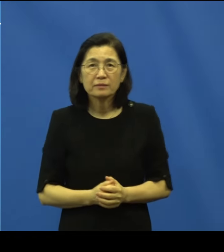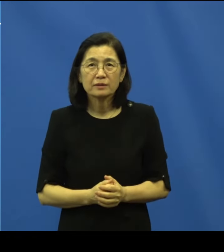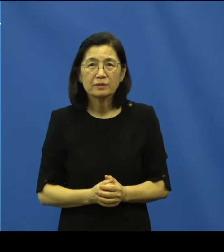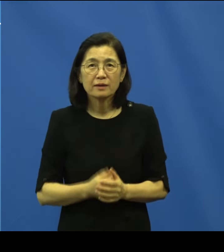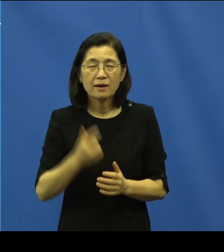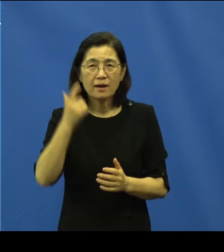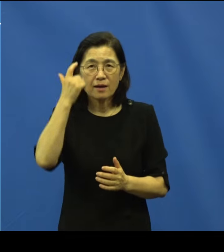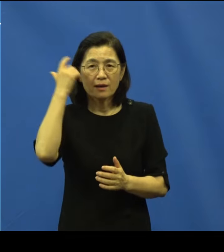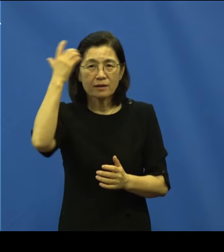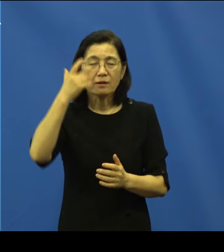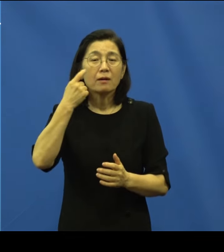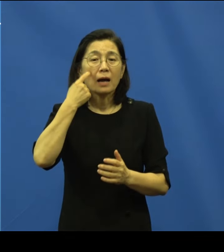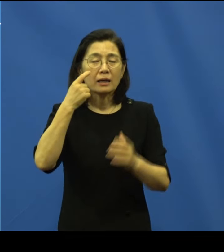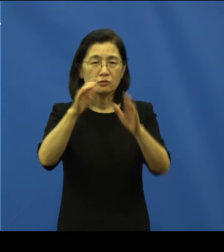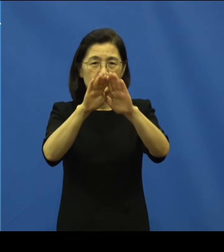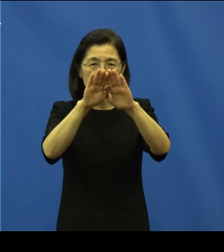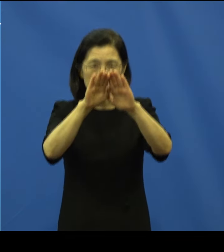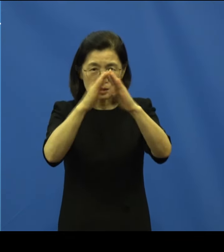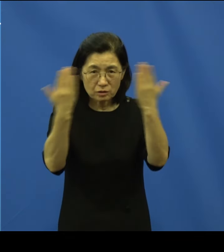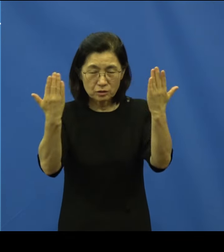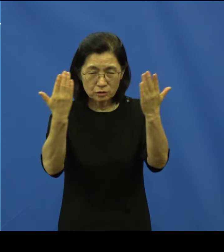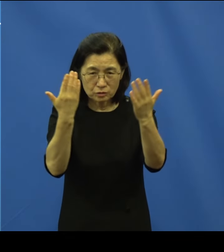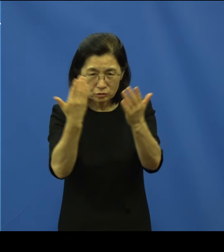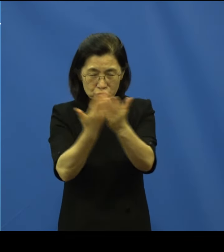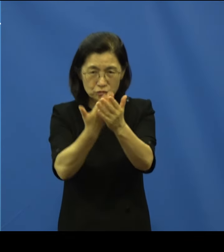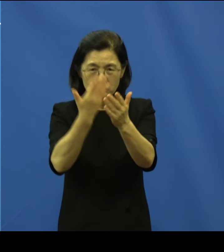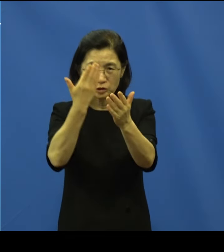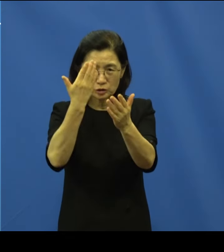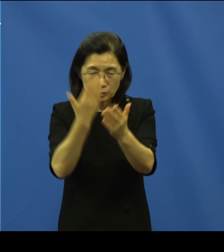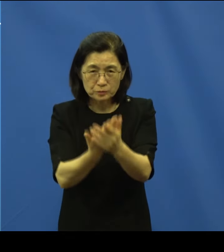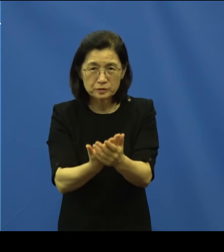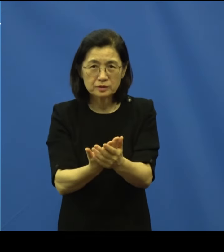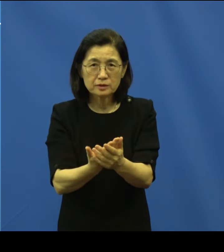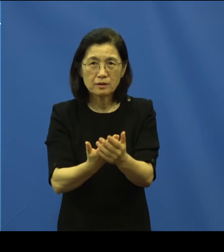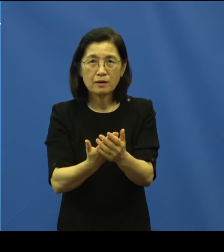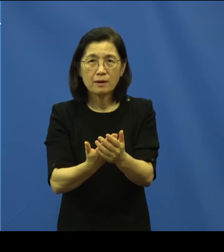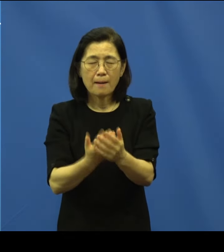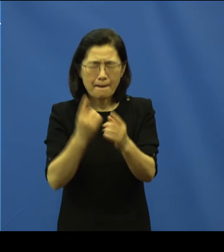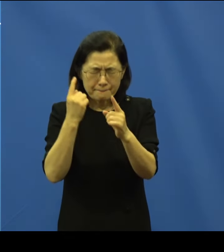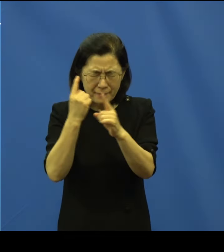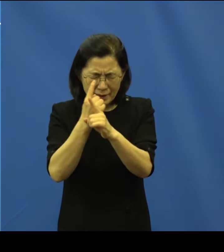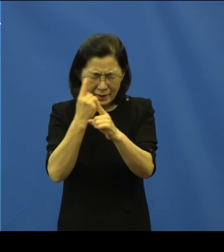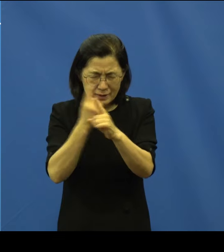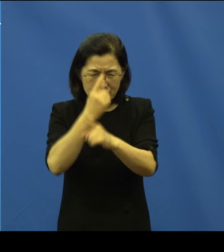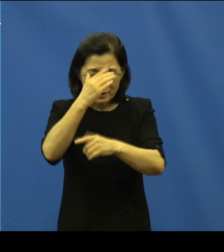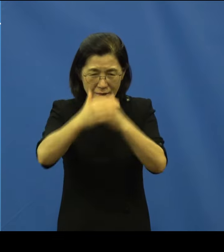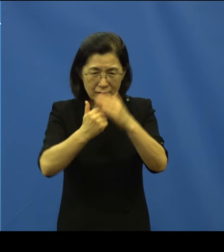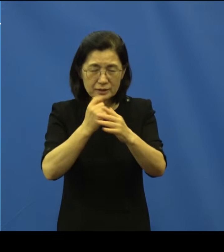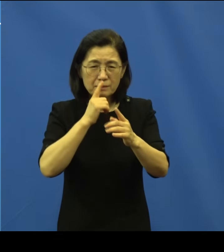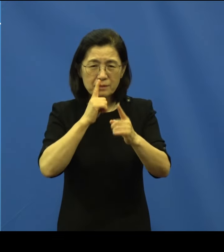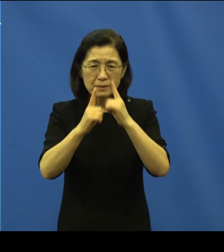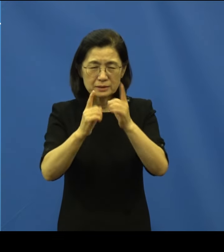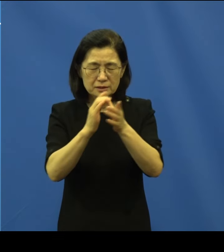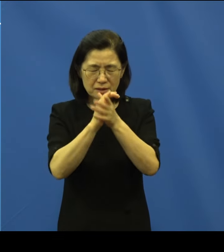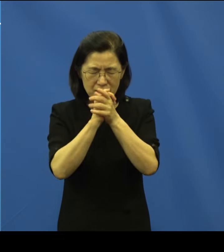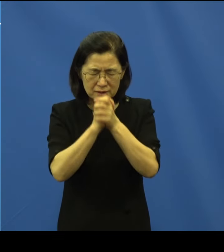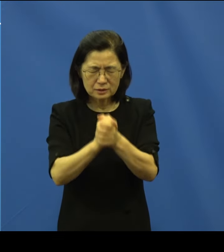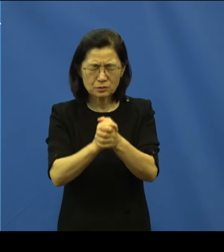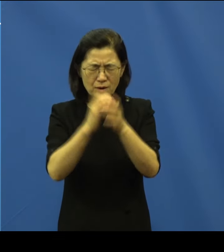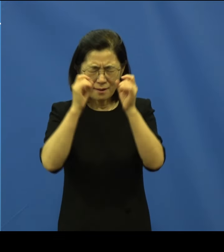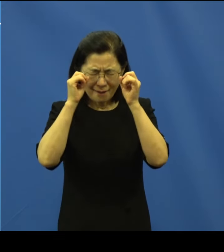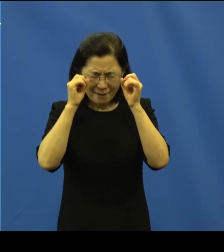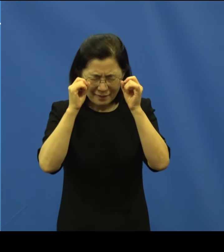열어 주시옵소서. 이 영 안을 열기 위해서 우리가 날마다 하나님의 말씀과 기도로